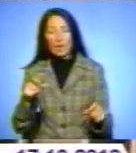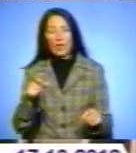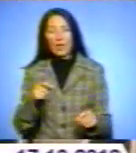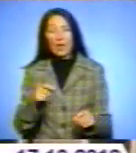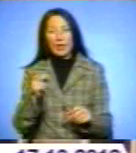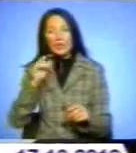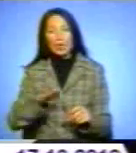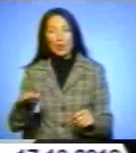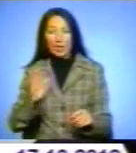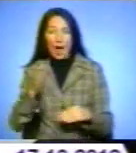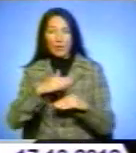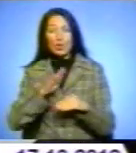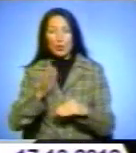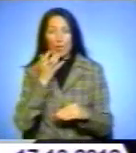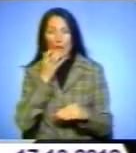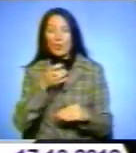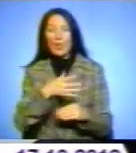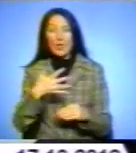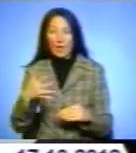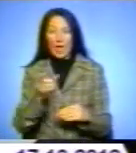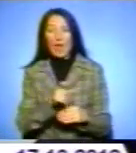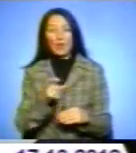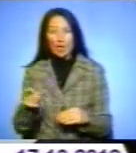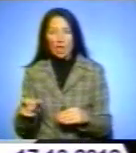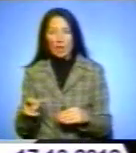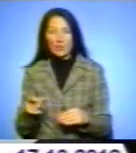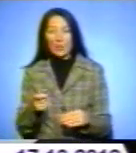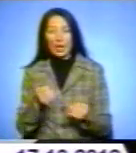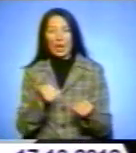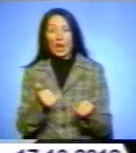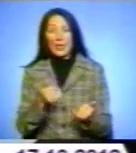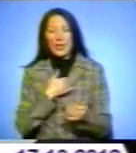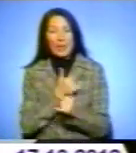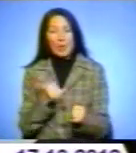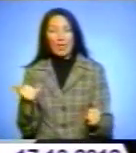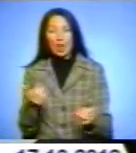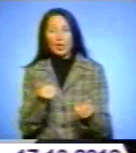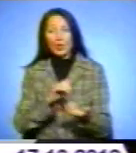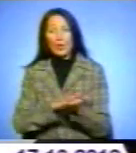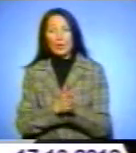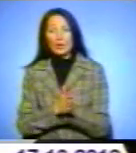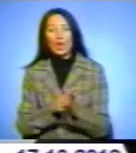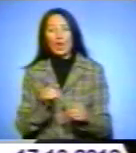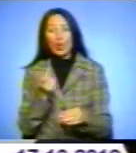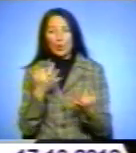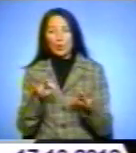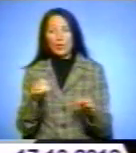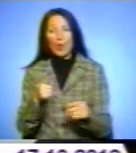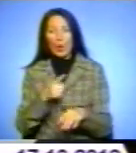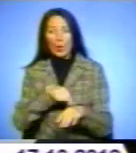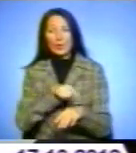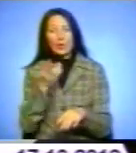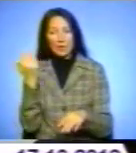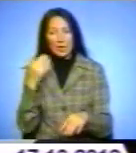квартирах тернополян. Незважаючи на те, що ми сьогодні не змогли досягти домовленостей і отримати дозволу, годину тому я дав команду запустити всі